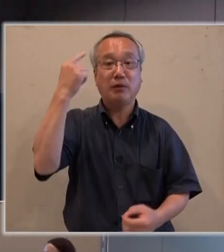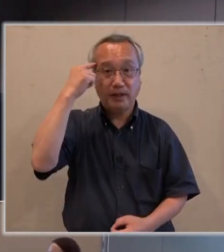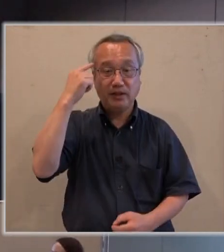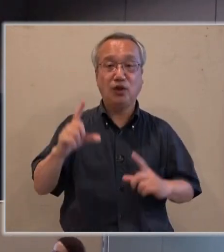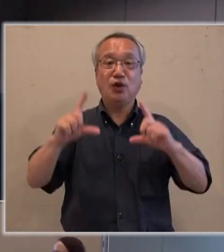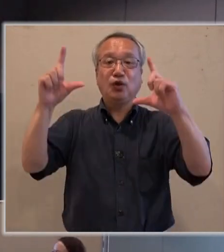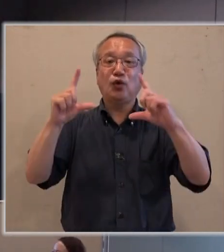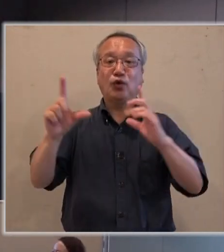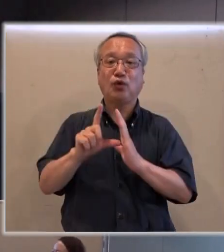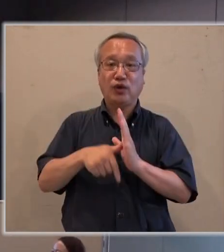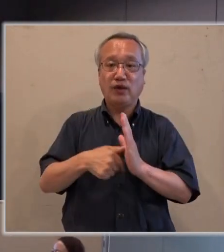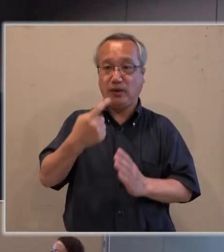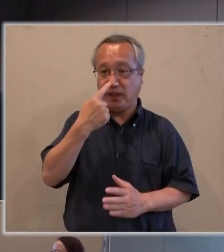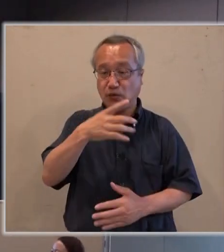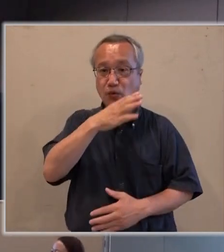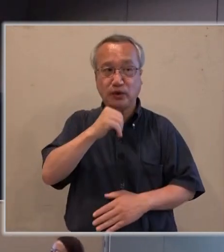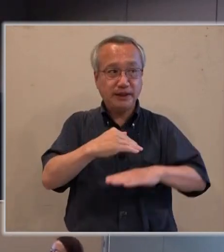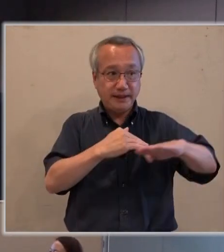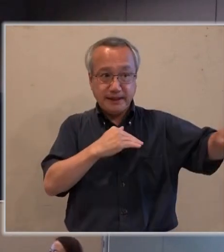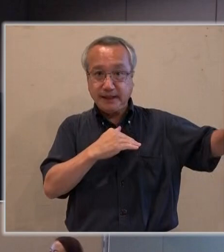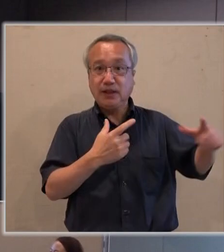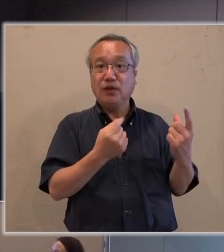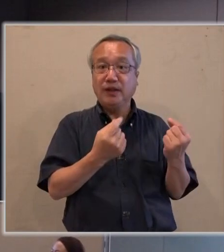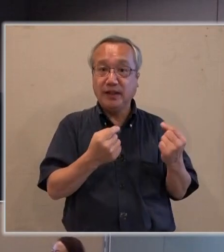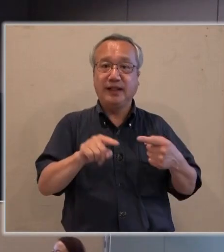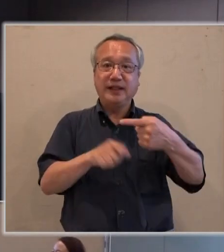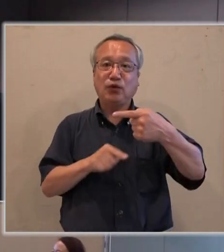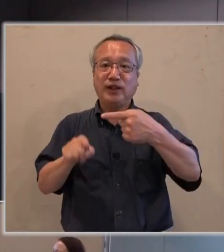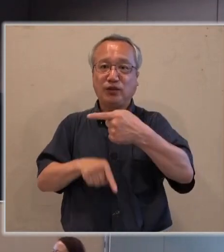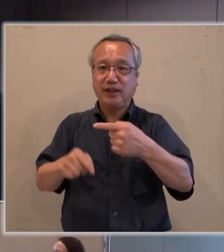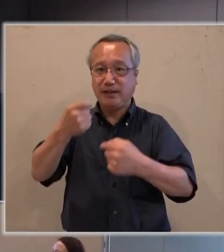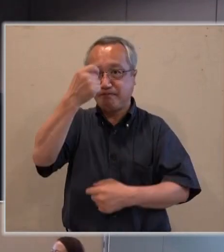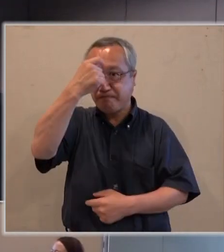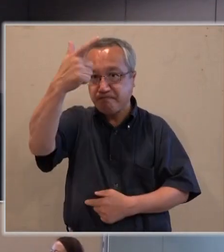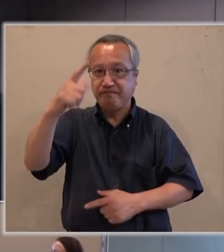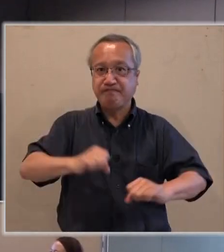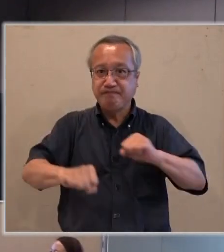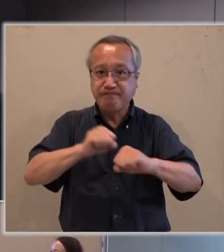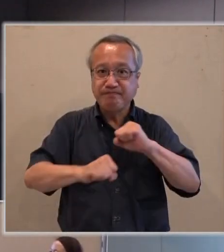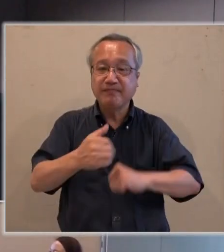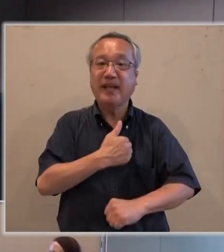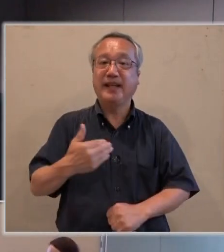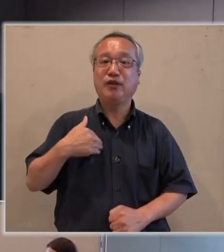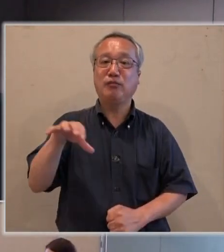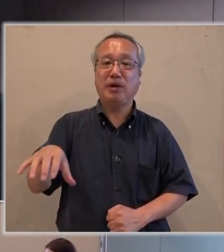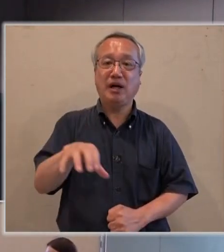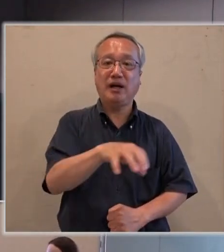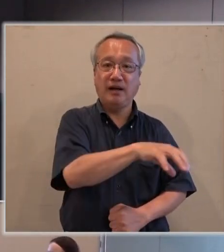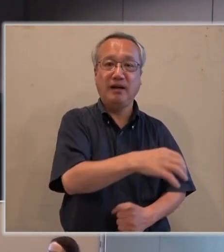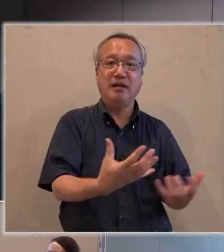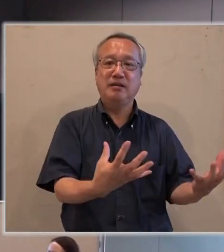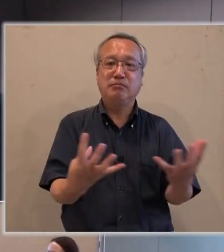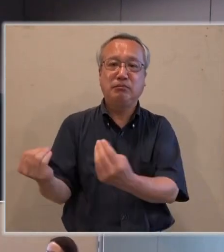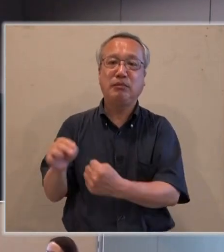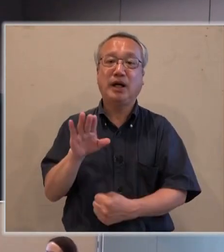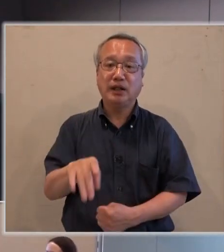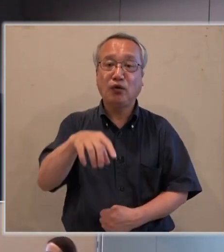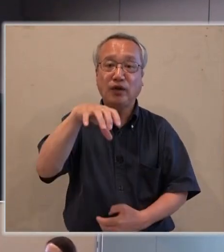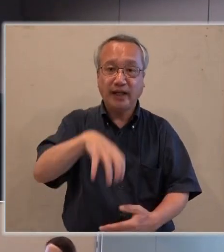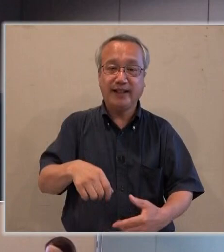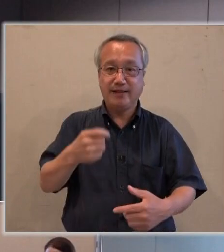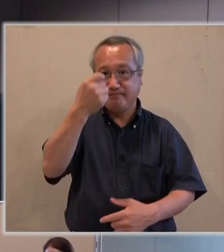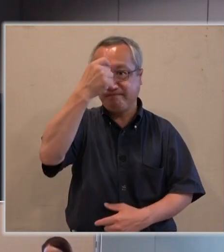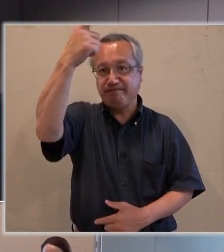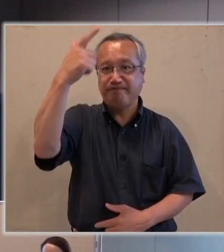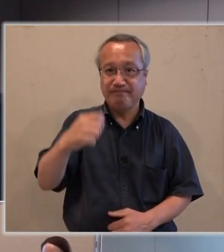に私たちの世代みたいな子たちが一人ずつが輝いて活動できる場が本当にたくさんのところにあって、その中で輝いてた